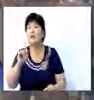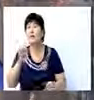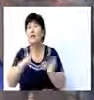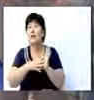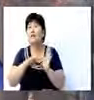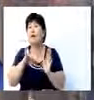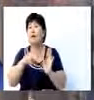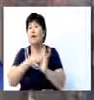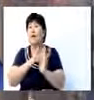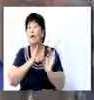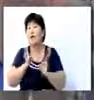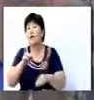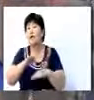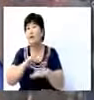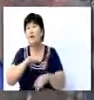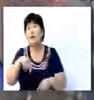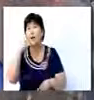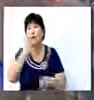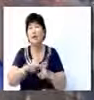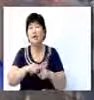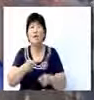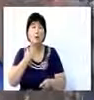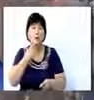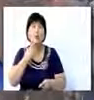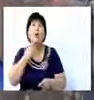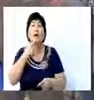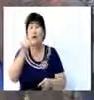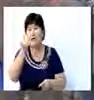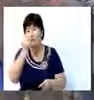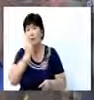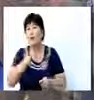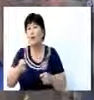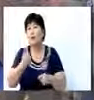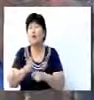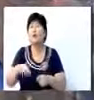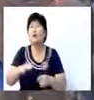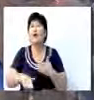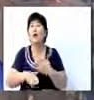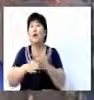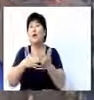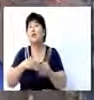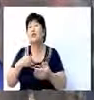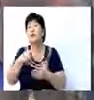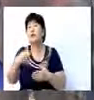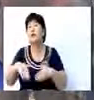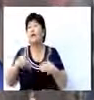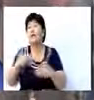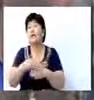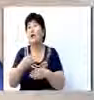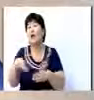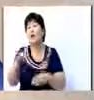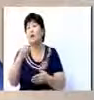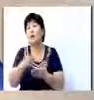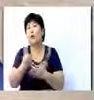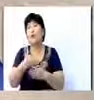тенге поэтапно мы ведем работу в этом году несмотря на трудности спасибо руководству области поддержала наше предложение и выделять средства из областного бюджета